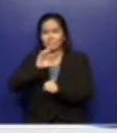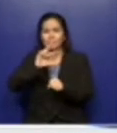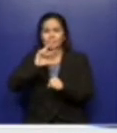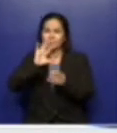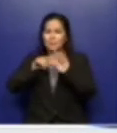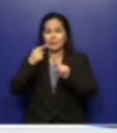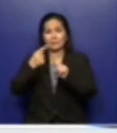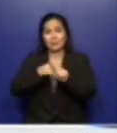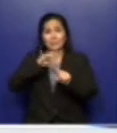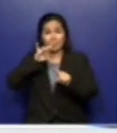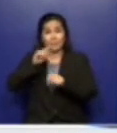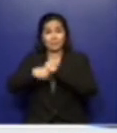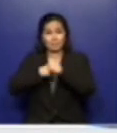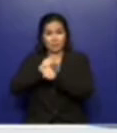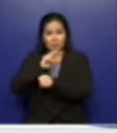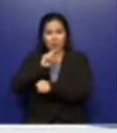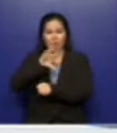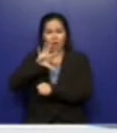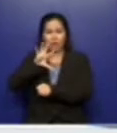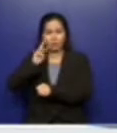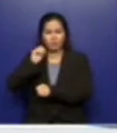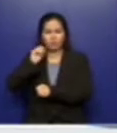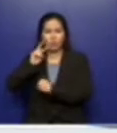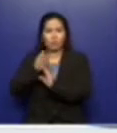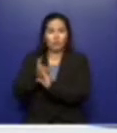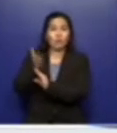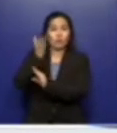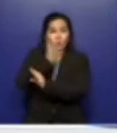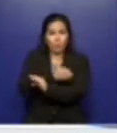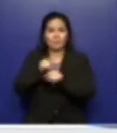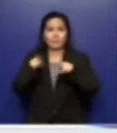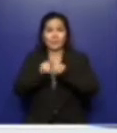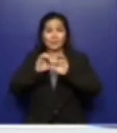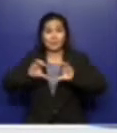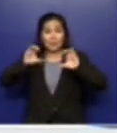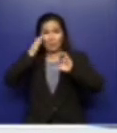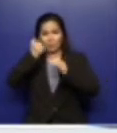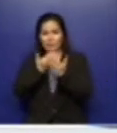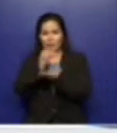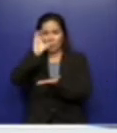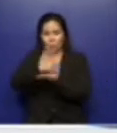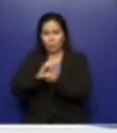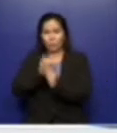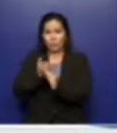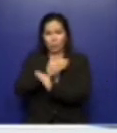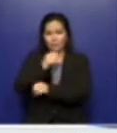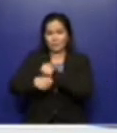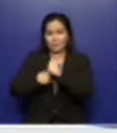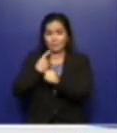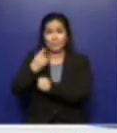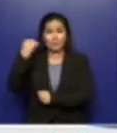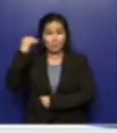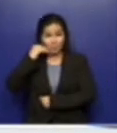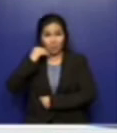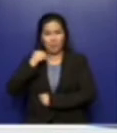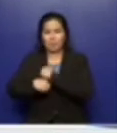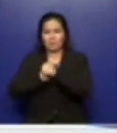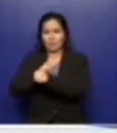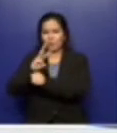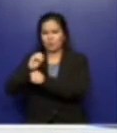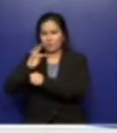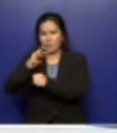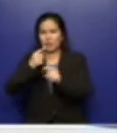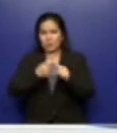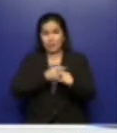ปี2562ก็เหมือนรัฐบาลแหละครับเพราะตั้งงบประมาณก่อน1ปีนะครับปีประมาณ64ก็ตั้งตั้งแต่สิง